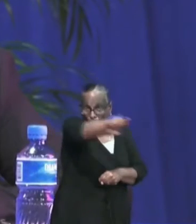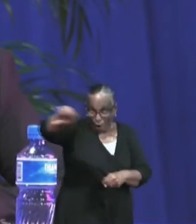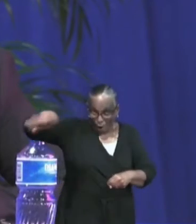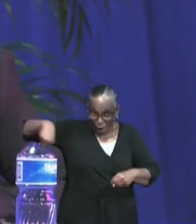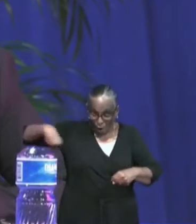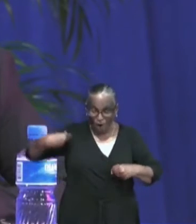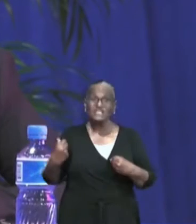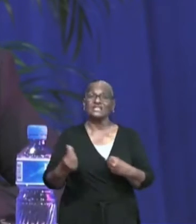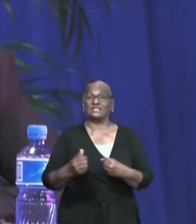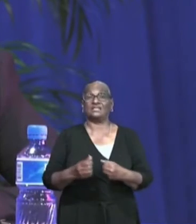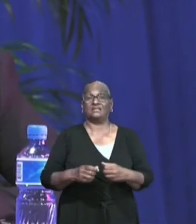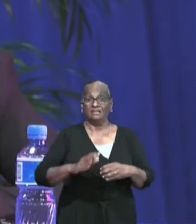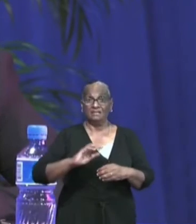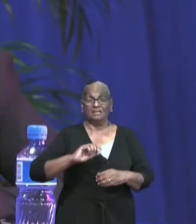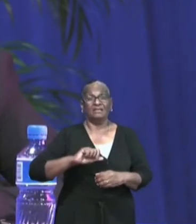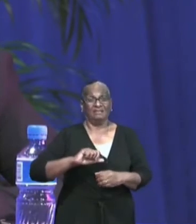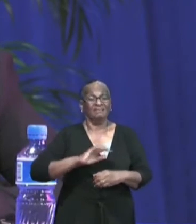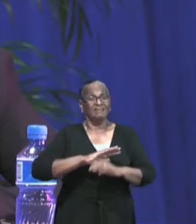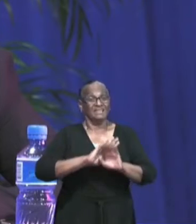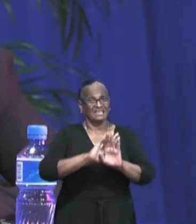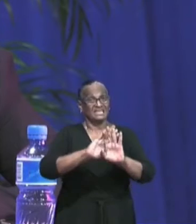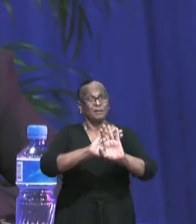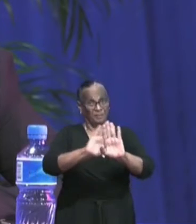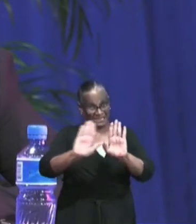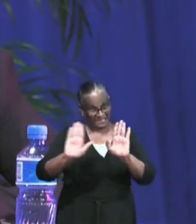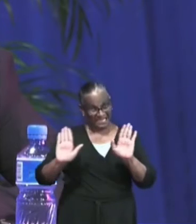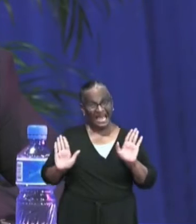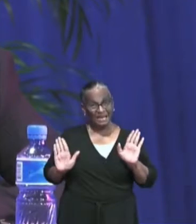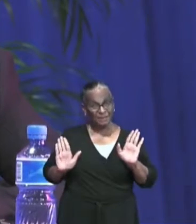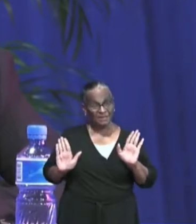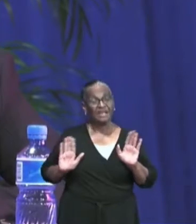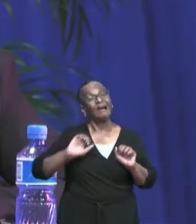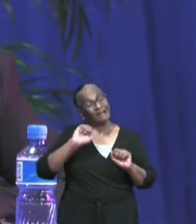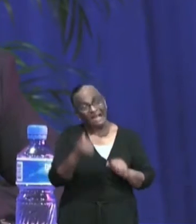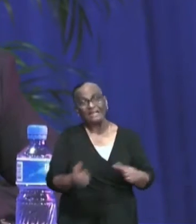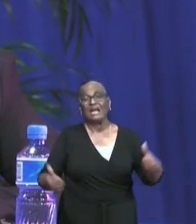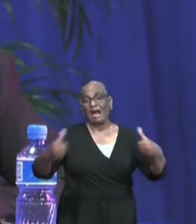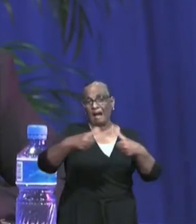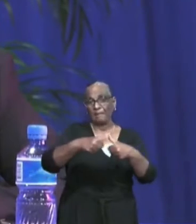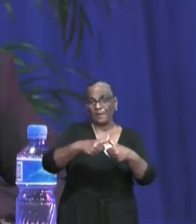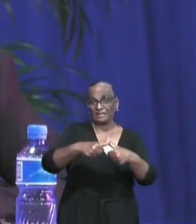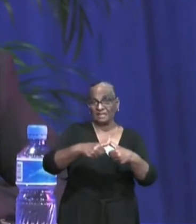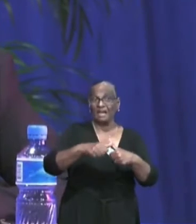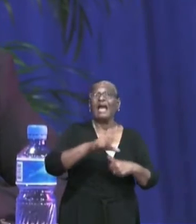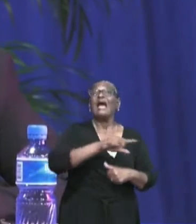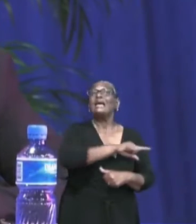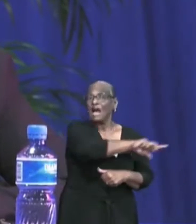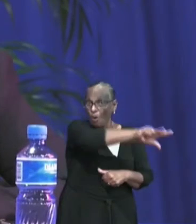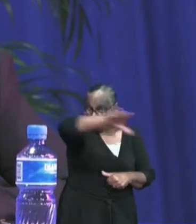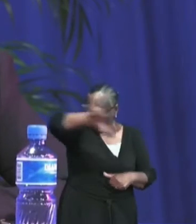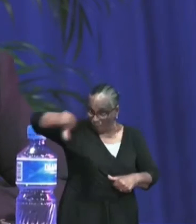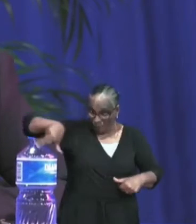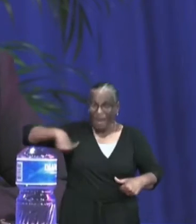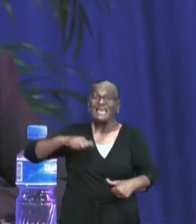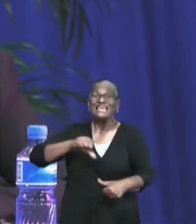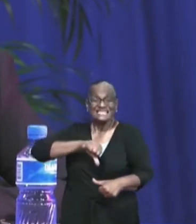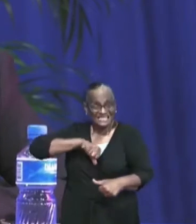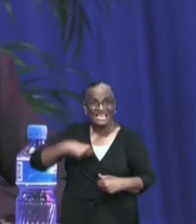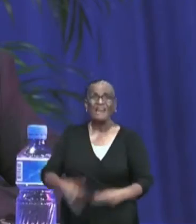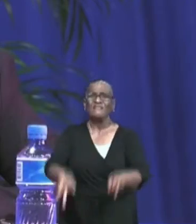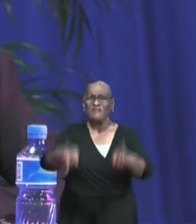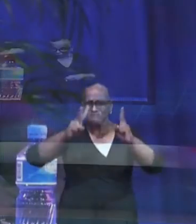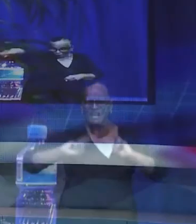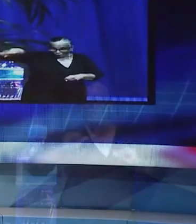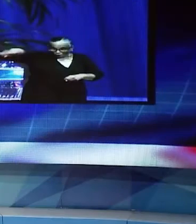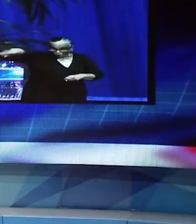mensen de maatregelen niet meer in acht nemen. De grenzen vormen nog steeds een groot gevaar. Jesseren zegt dat er met man en